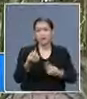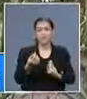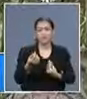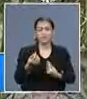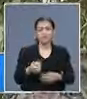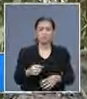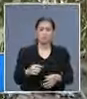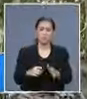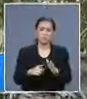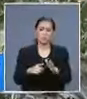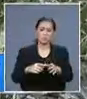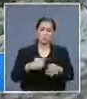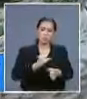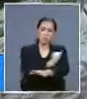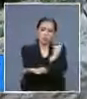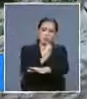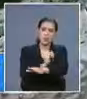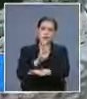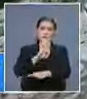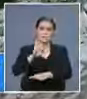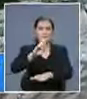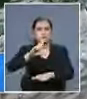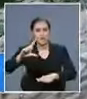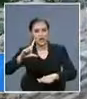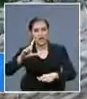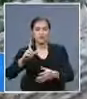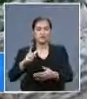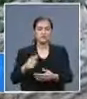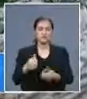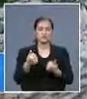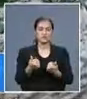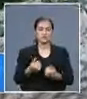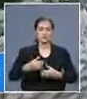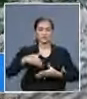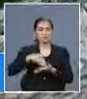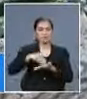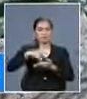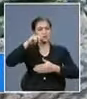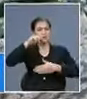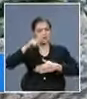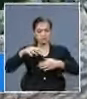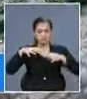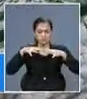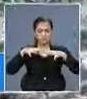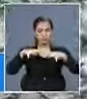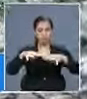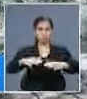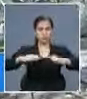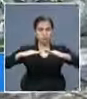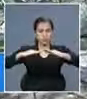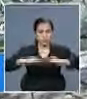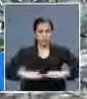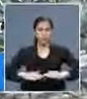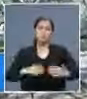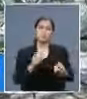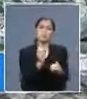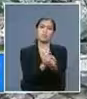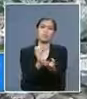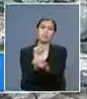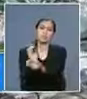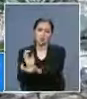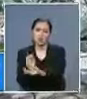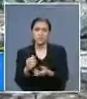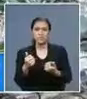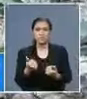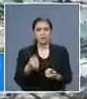42,000ไร่โดยกรมชลประทานก็ยังคงงดการส่งน้ำพื้นที่นาทุกแปลงนะครับและจากข้อมูลของศูนย์ติดตามแก้ไข